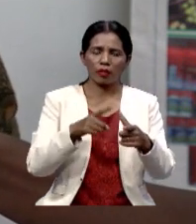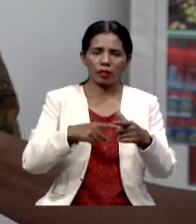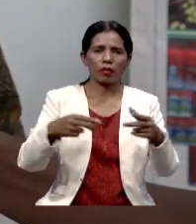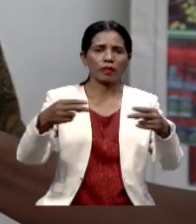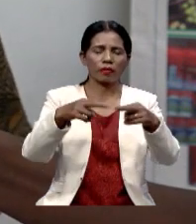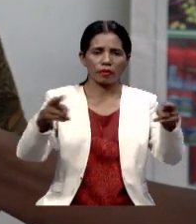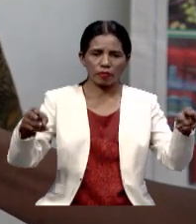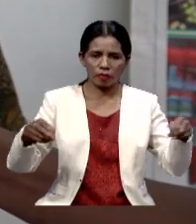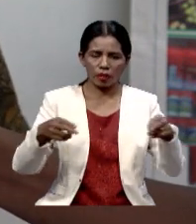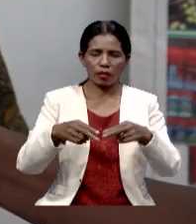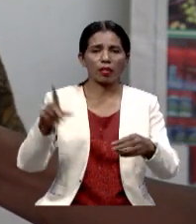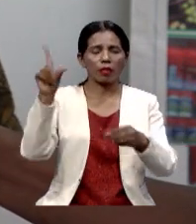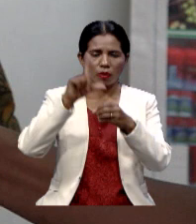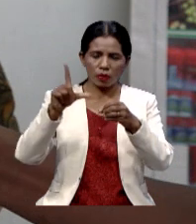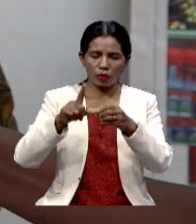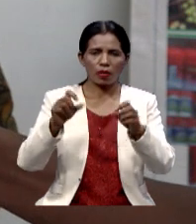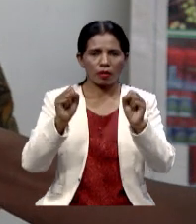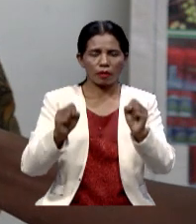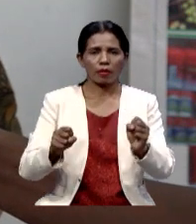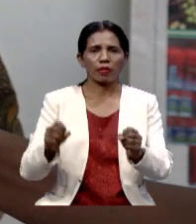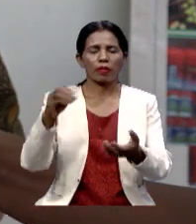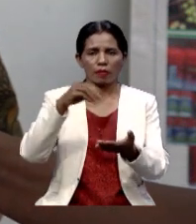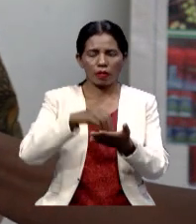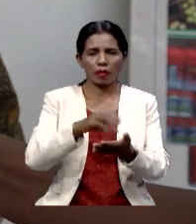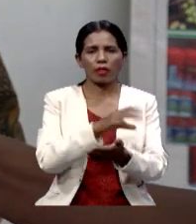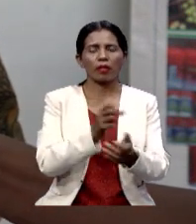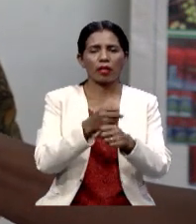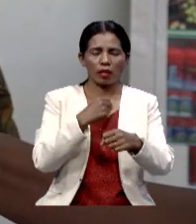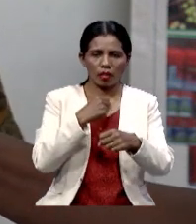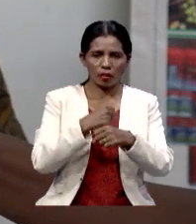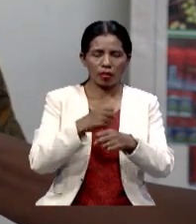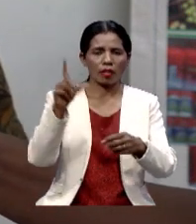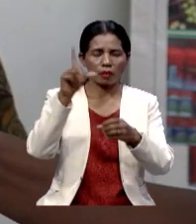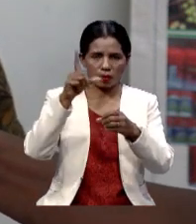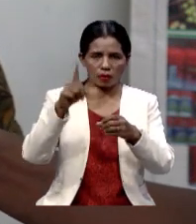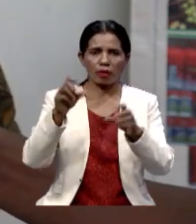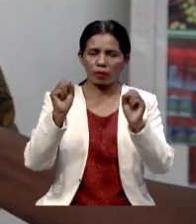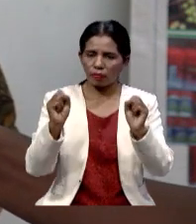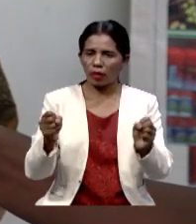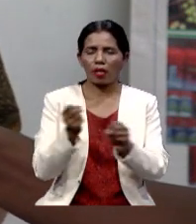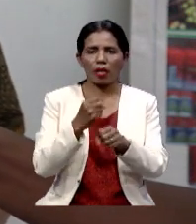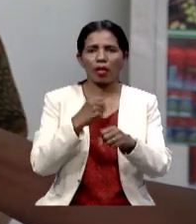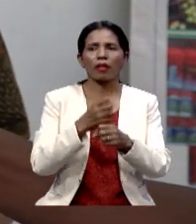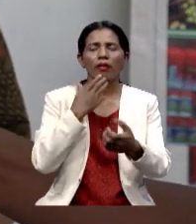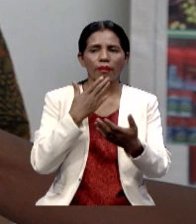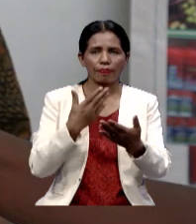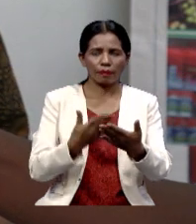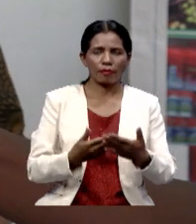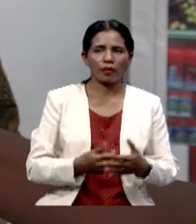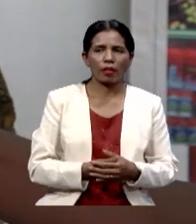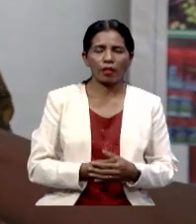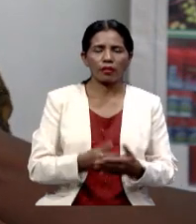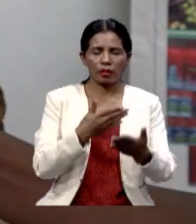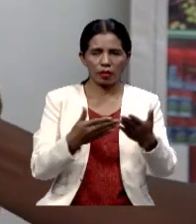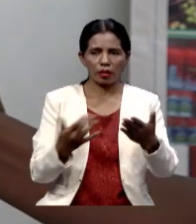ruangan-ruangan labnya, sehingga pada saat operasional laboratorium dan pada saat nanti mendapatkan apa